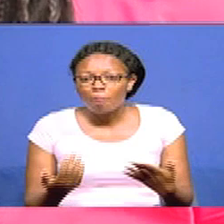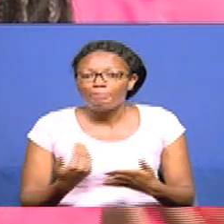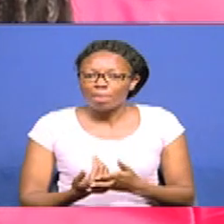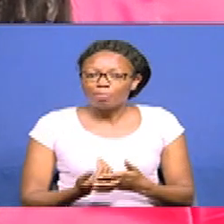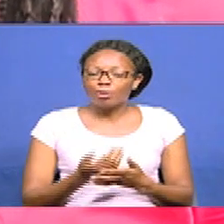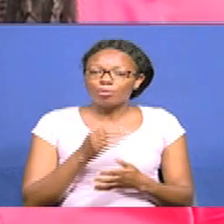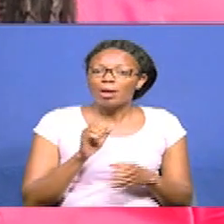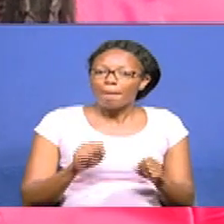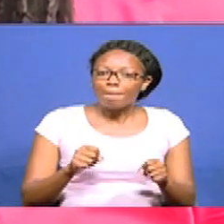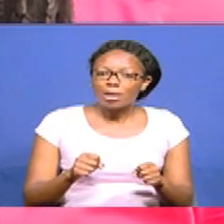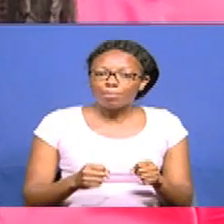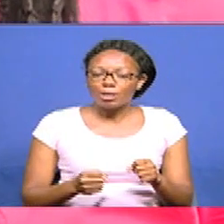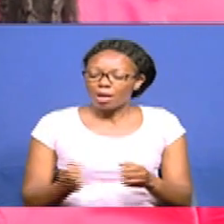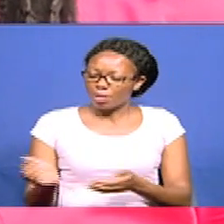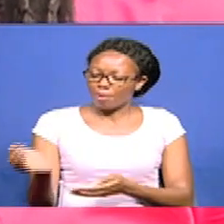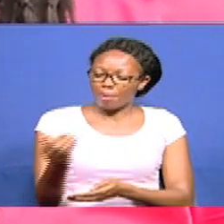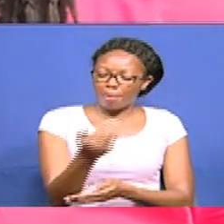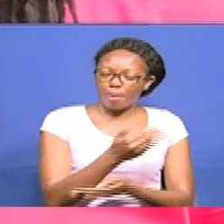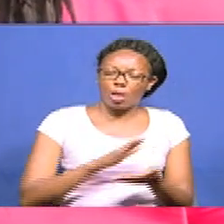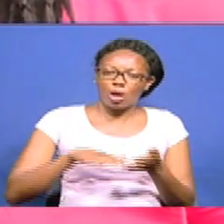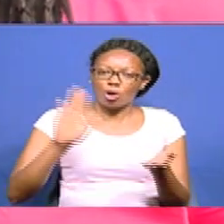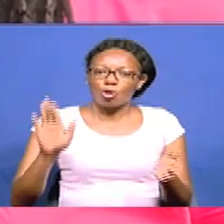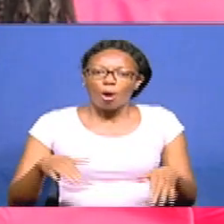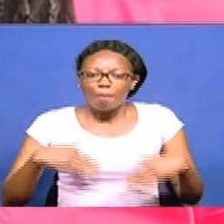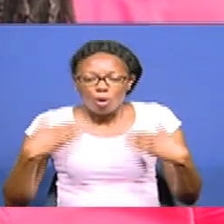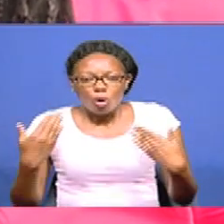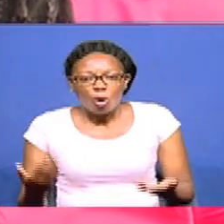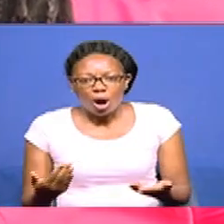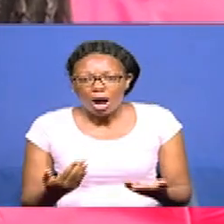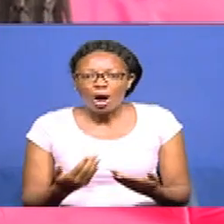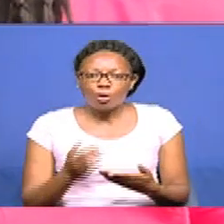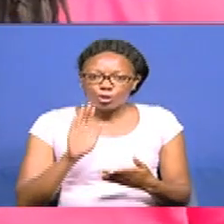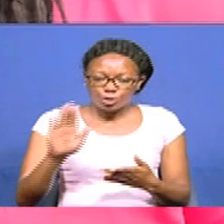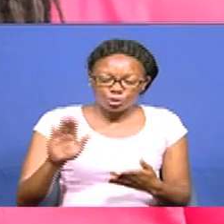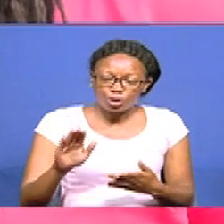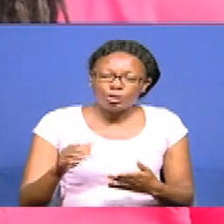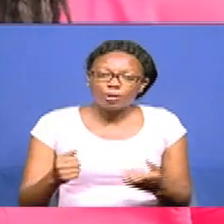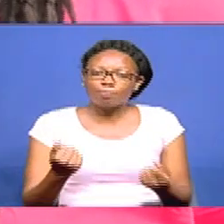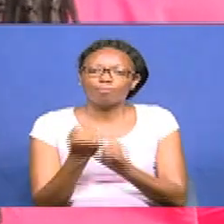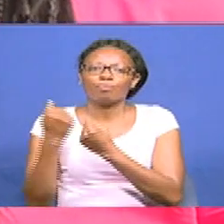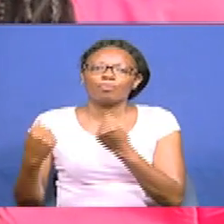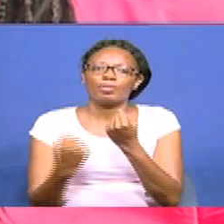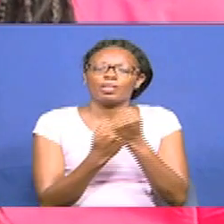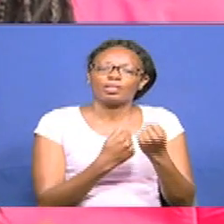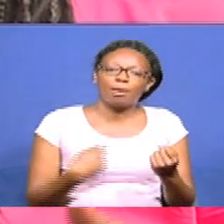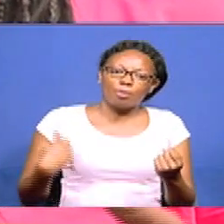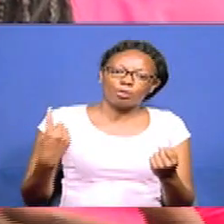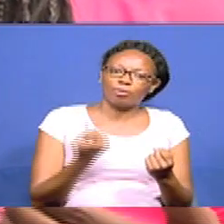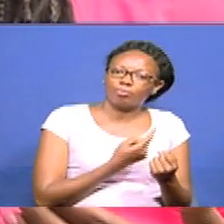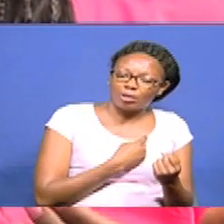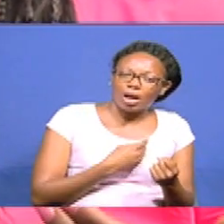wanaweza kuincrease yield yao namna gani. Sasa hiyo field tukija, hawa wanatusupport na pia